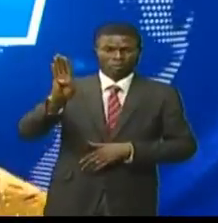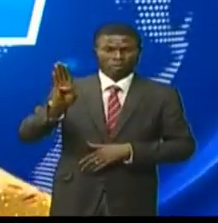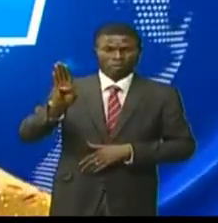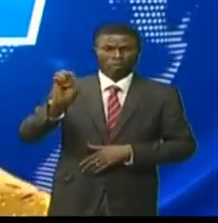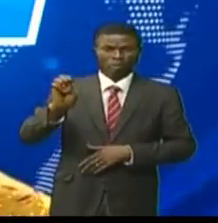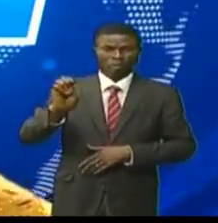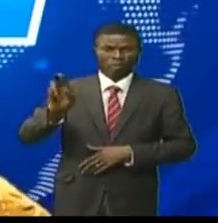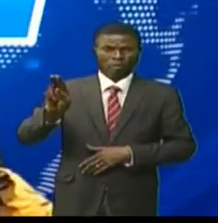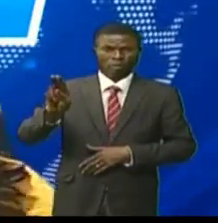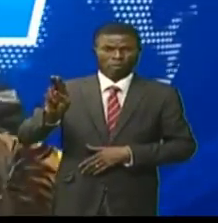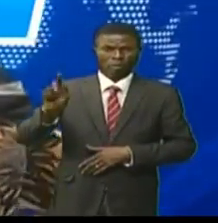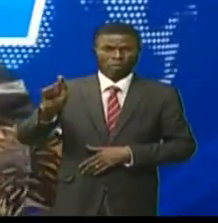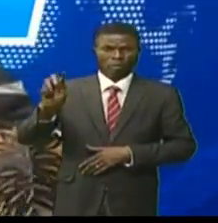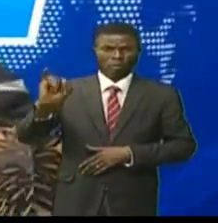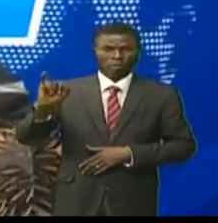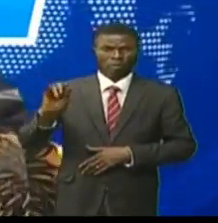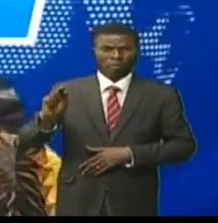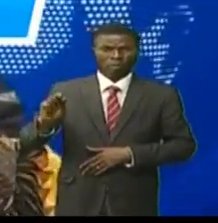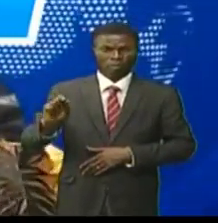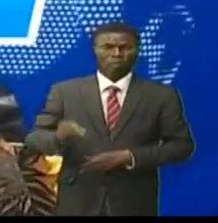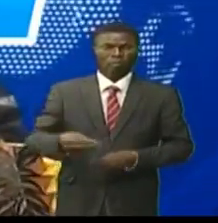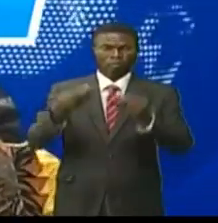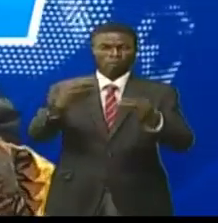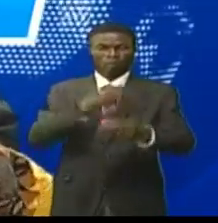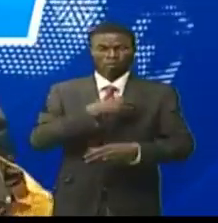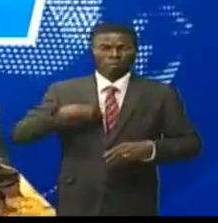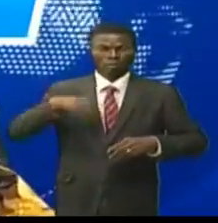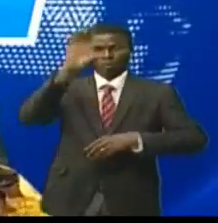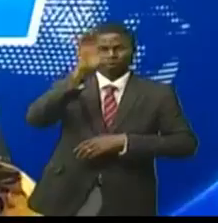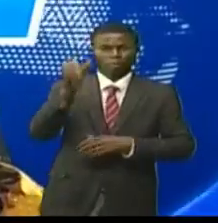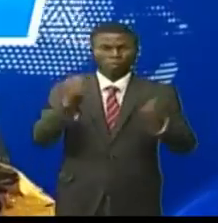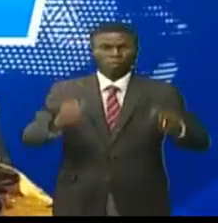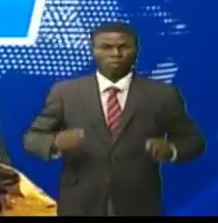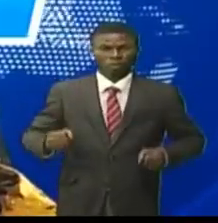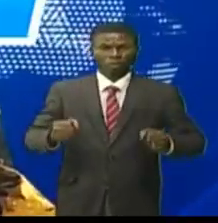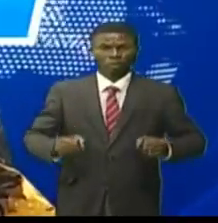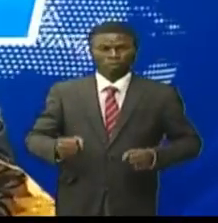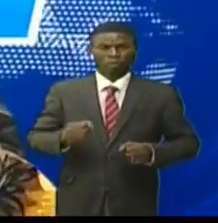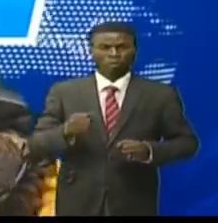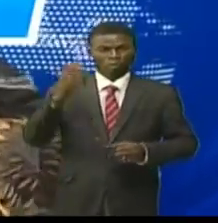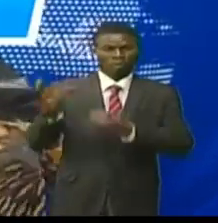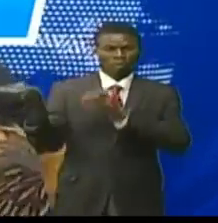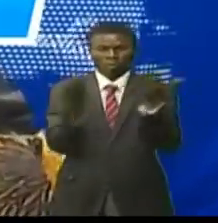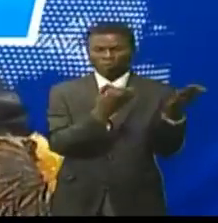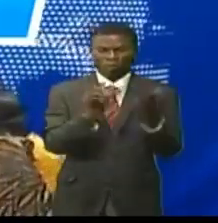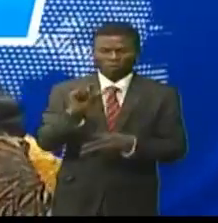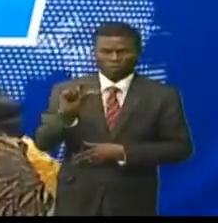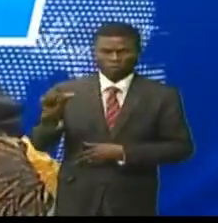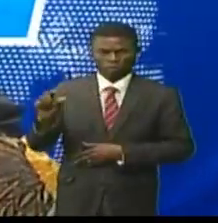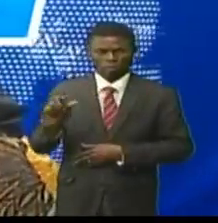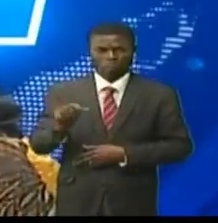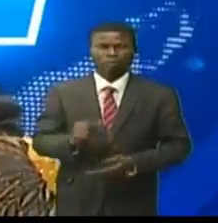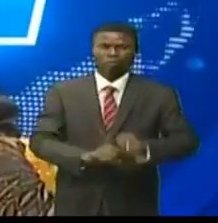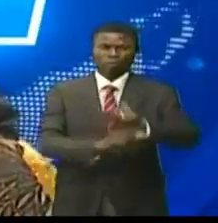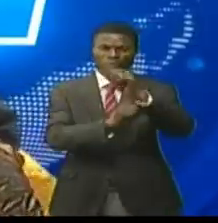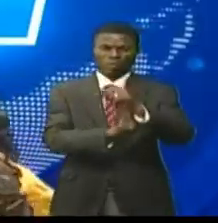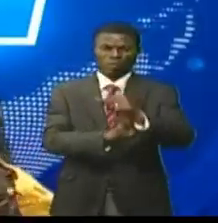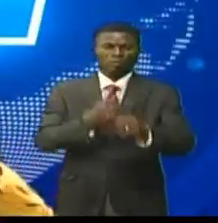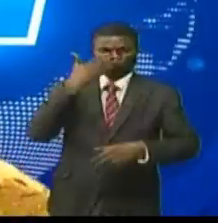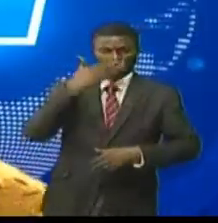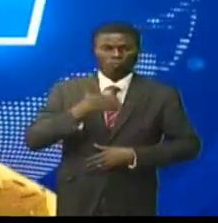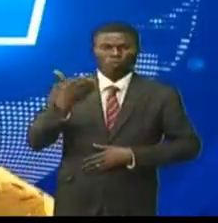Itoko a remis de fonds aux femmes de la commune de Barumbu pour de petits commerces et assurer leurs soins de